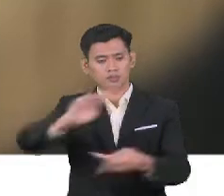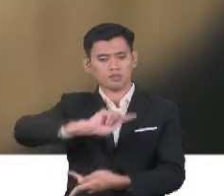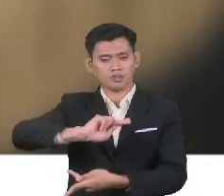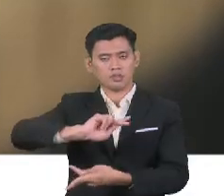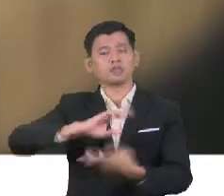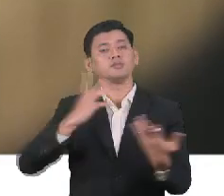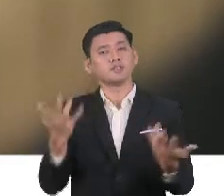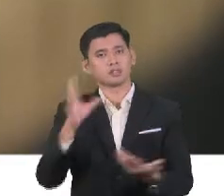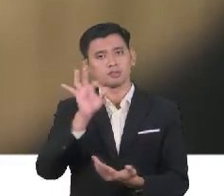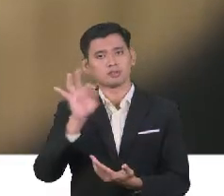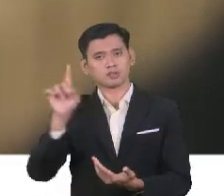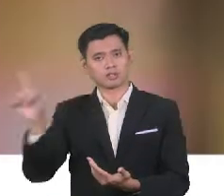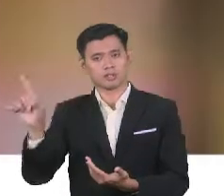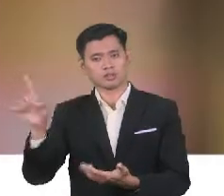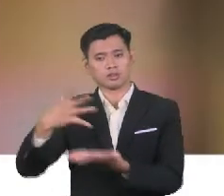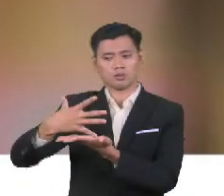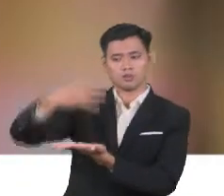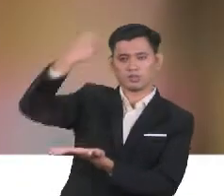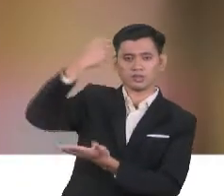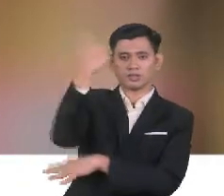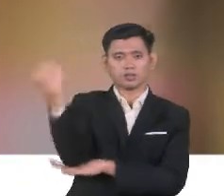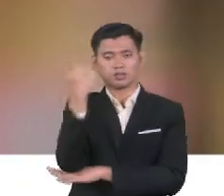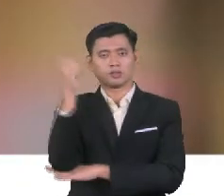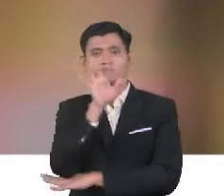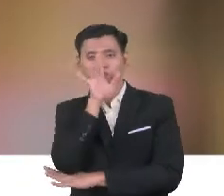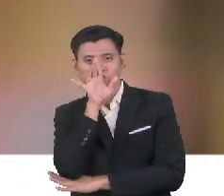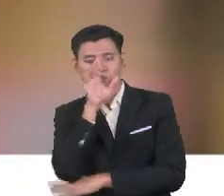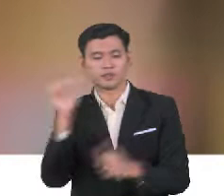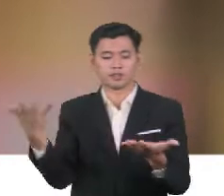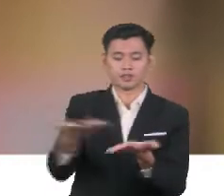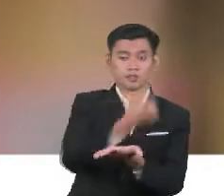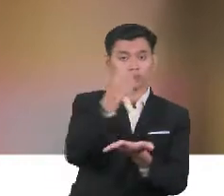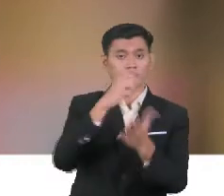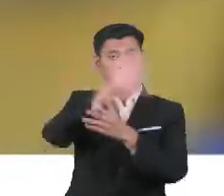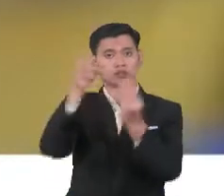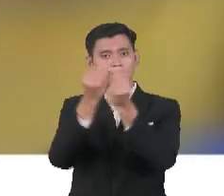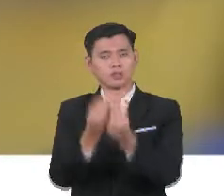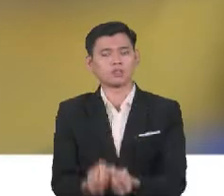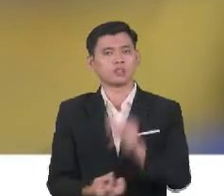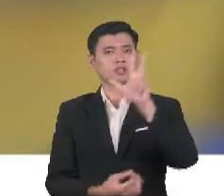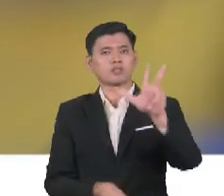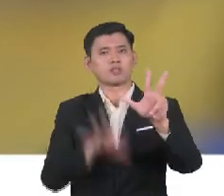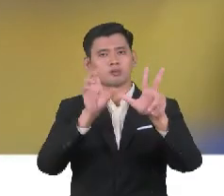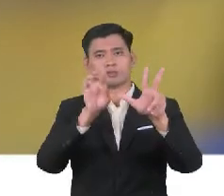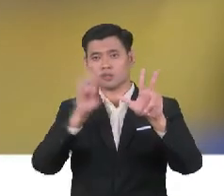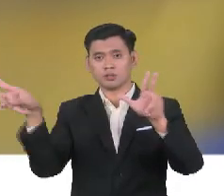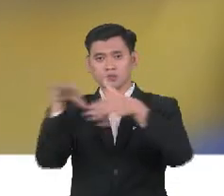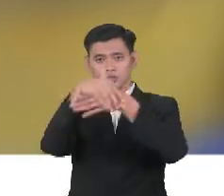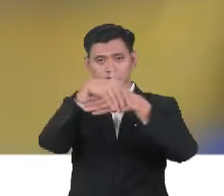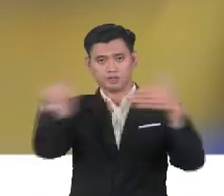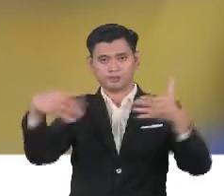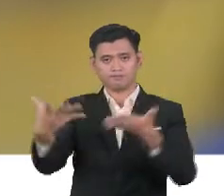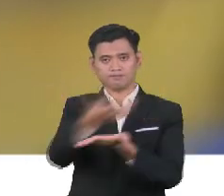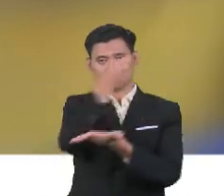atau 951 botol minuman keras yang dipercayai tiruan dengan nilai rampasan berjumlah RM305,000.